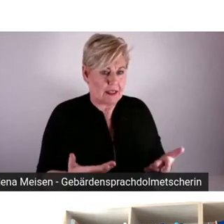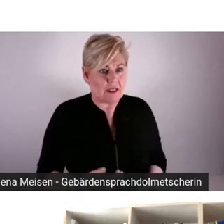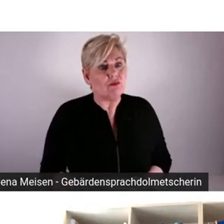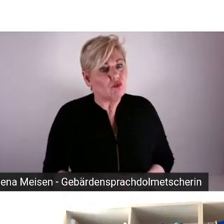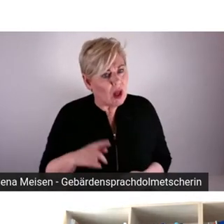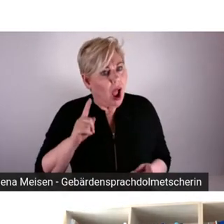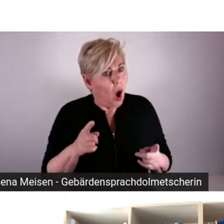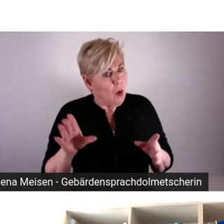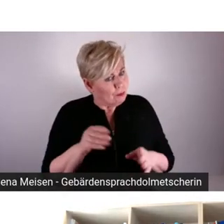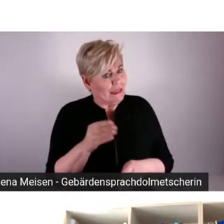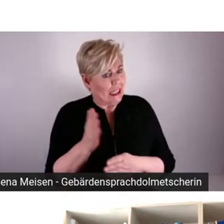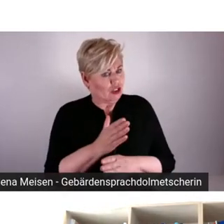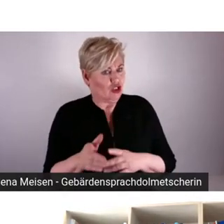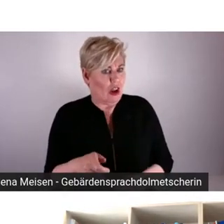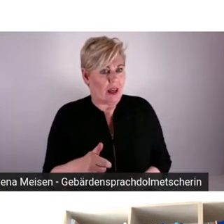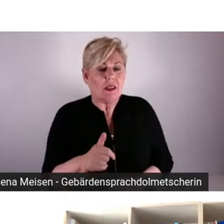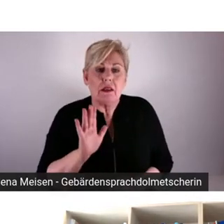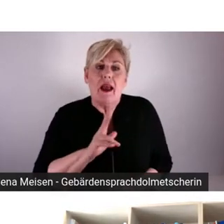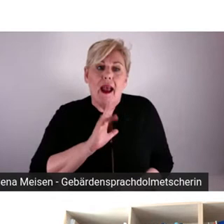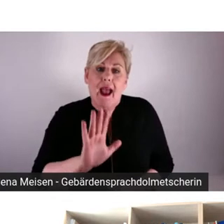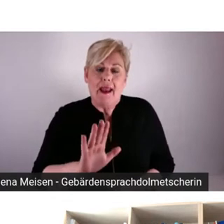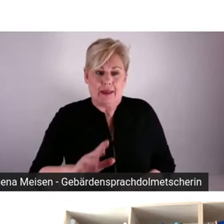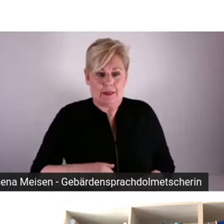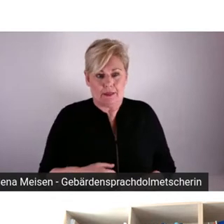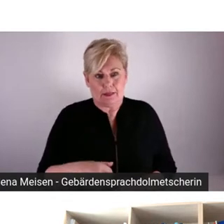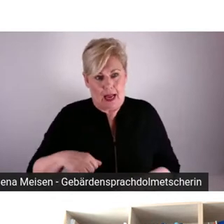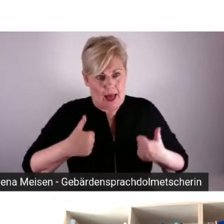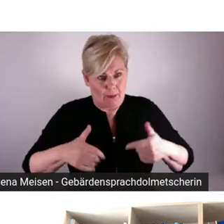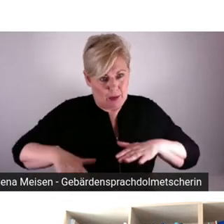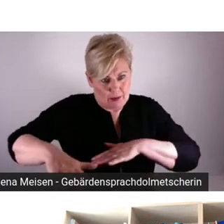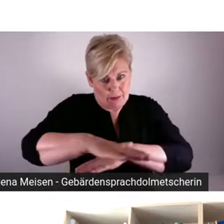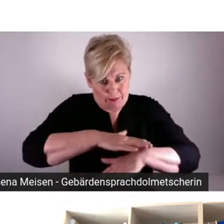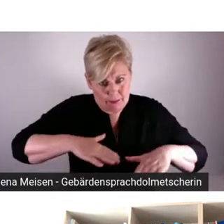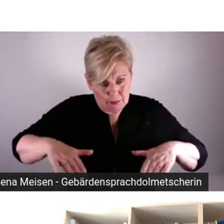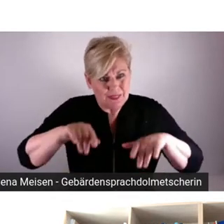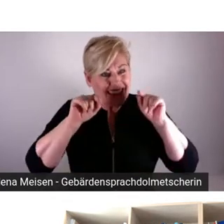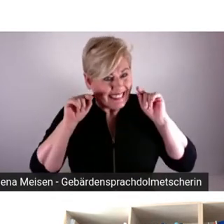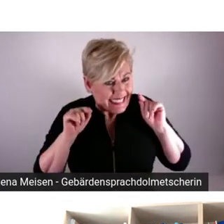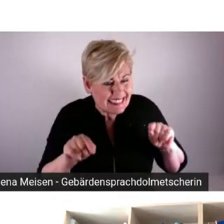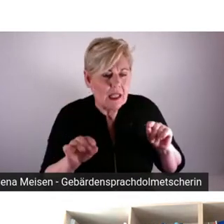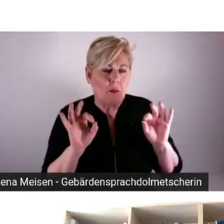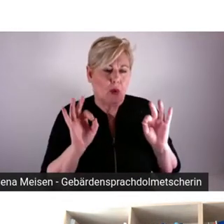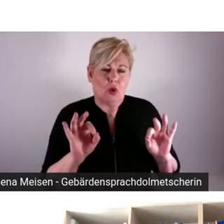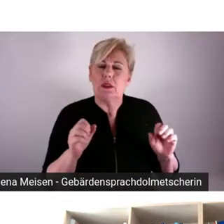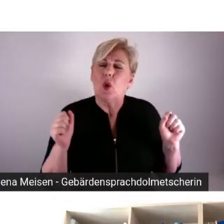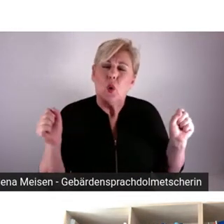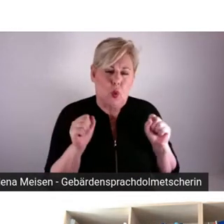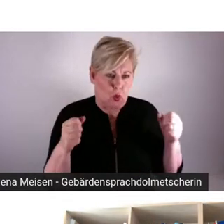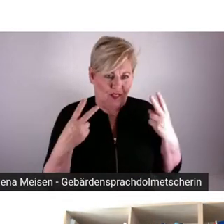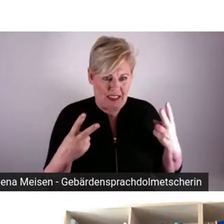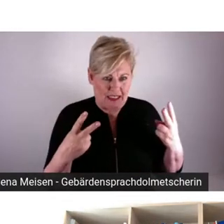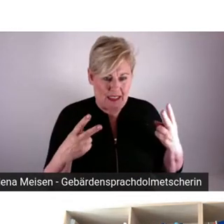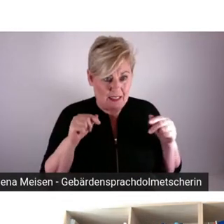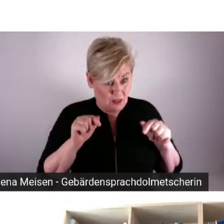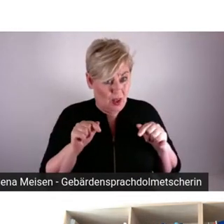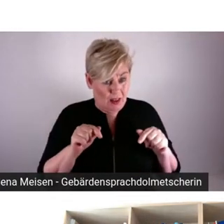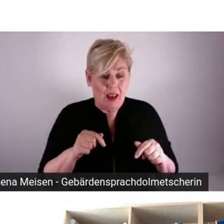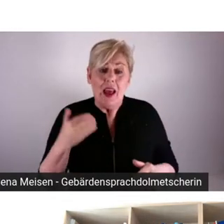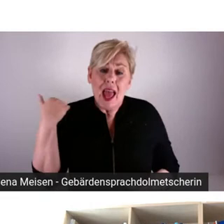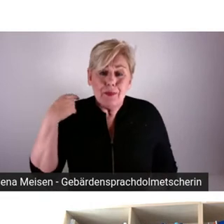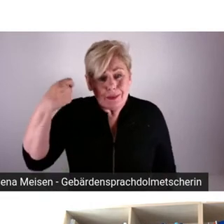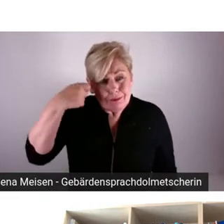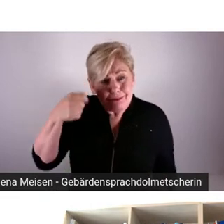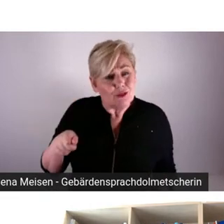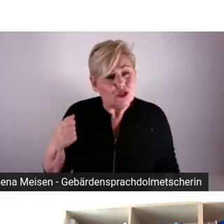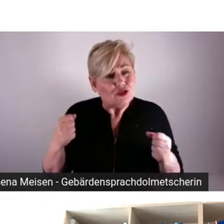auch mitzuentscheiden über ihr eigenes Lebensumfeld. All das sind Punkte, die wir für wichtig halten. Und nur weil es in dem Beitrag ja natürlich auch sehr stark auch um